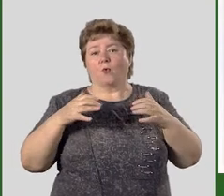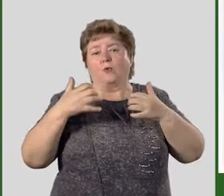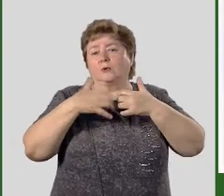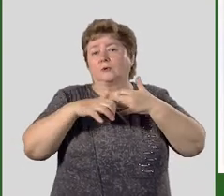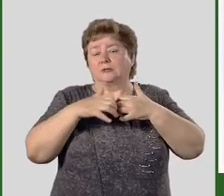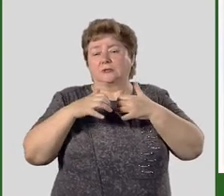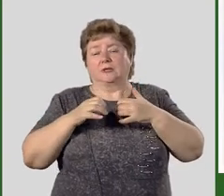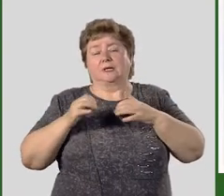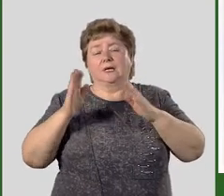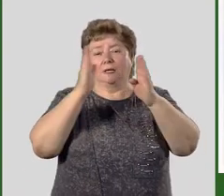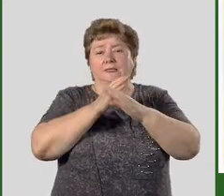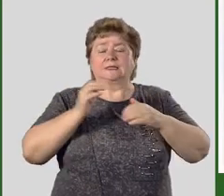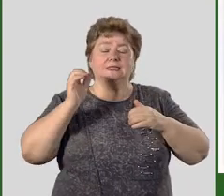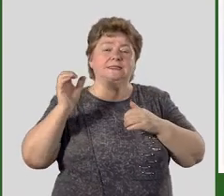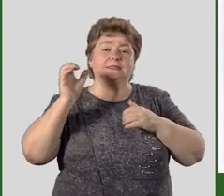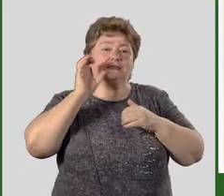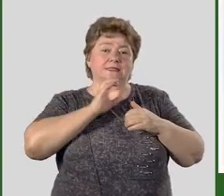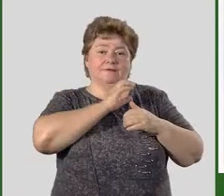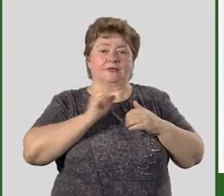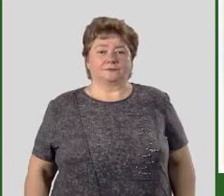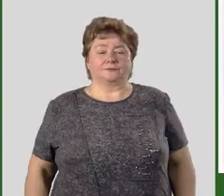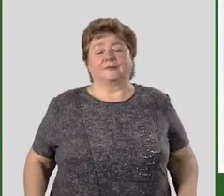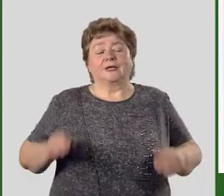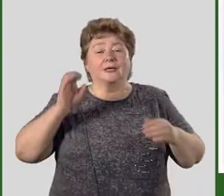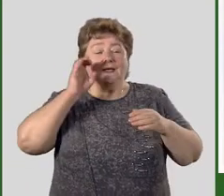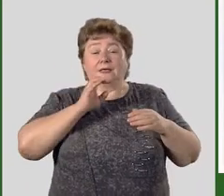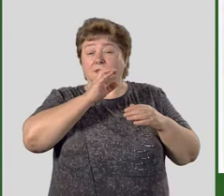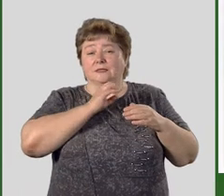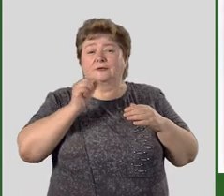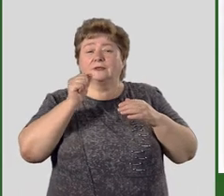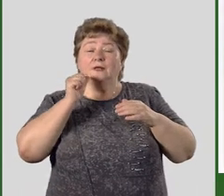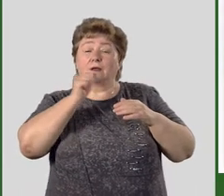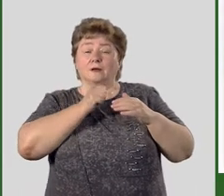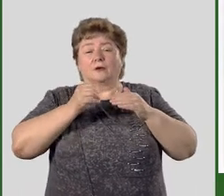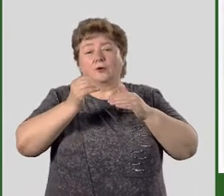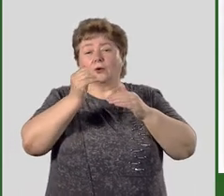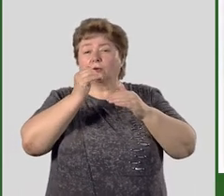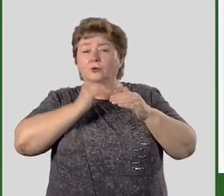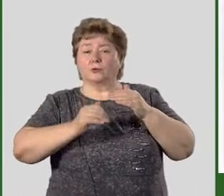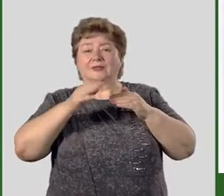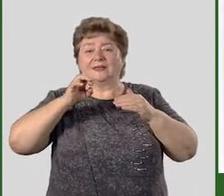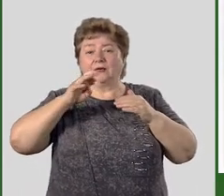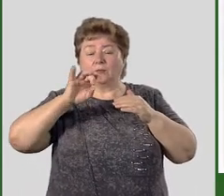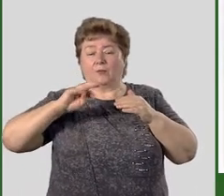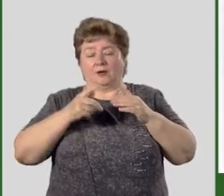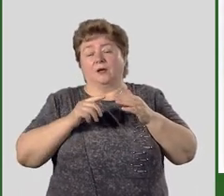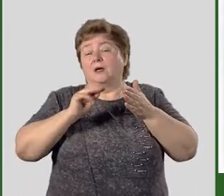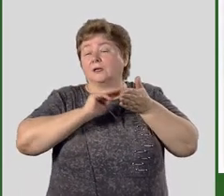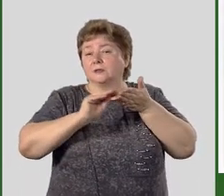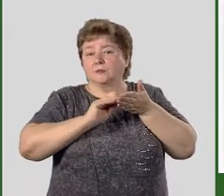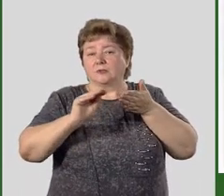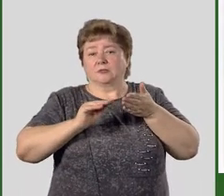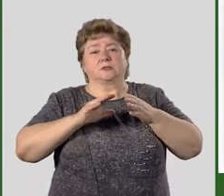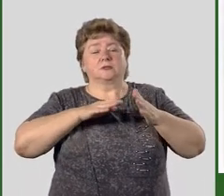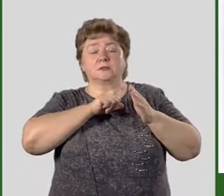континентального климата Северной Африки. В Северной Африке, южнее города Триполи,